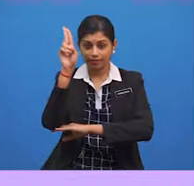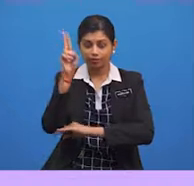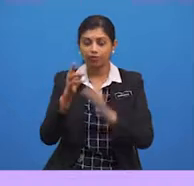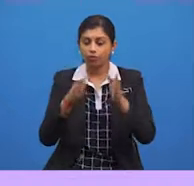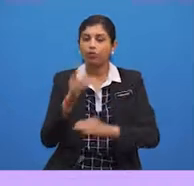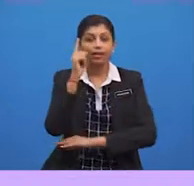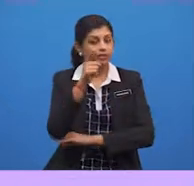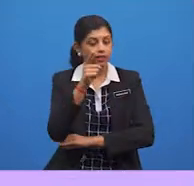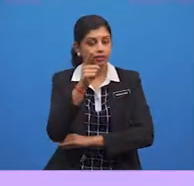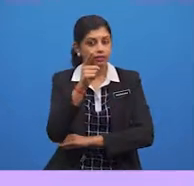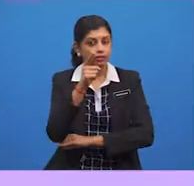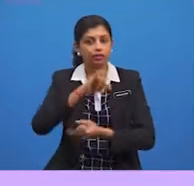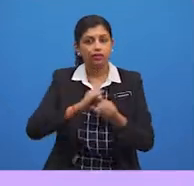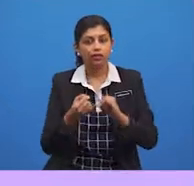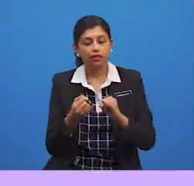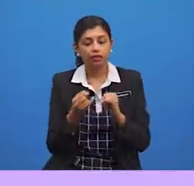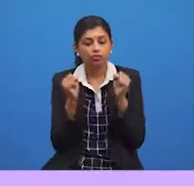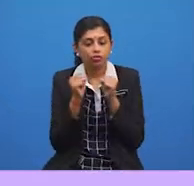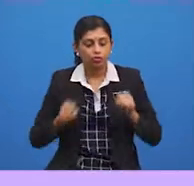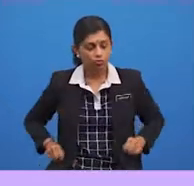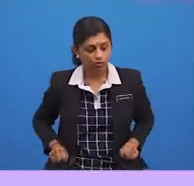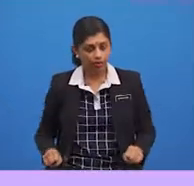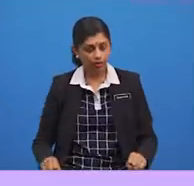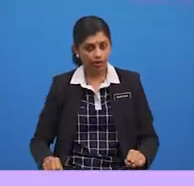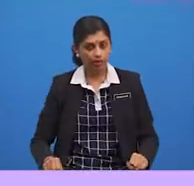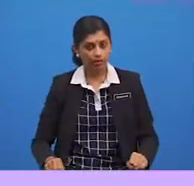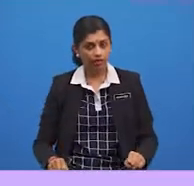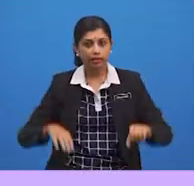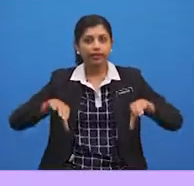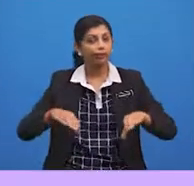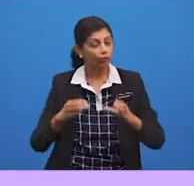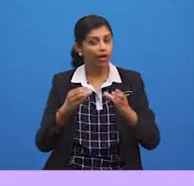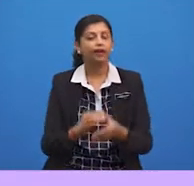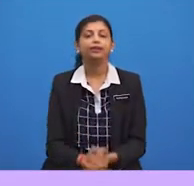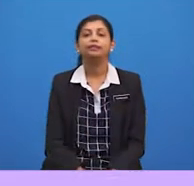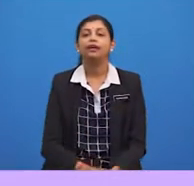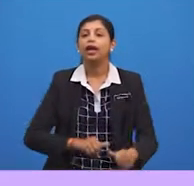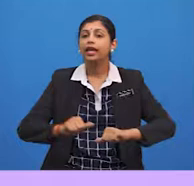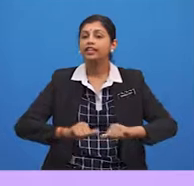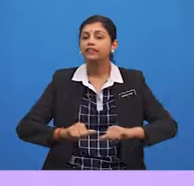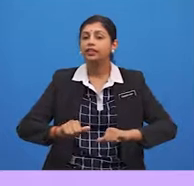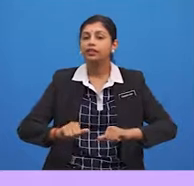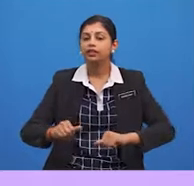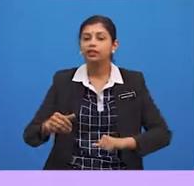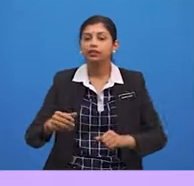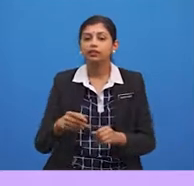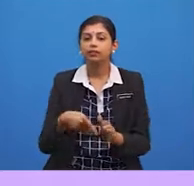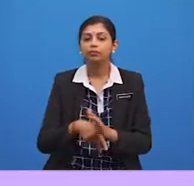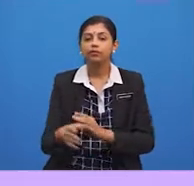kawasan iklim sejuk sederhana juga melakukan aktiviti